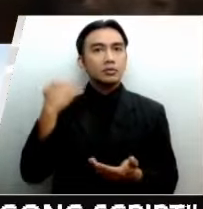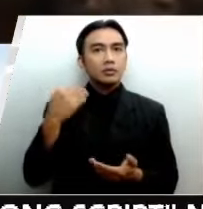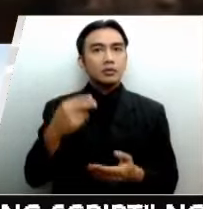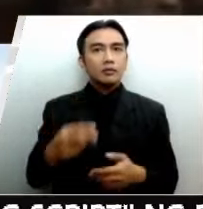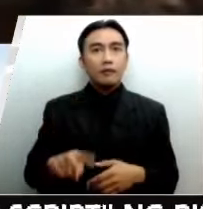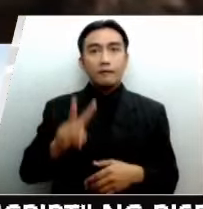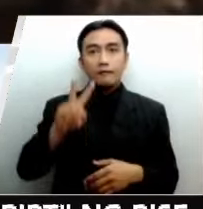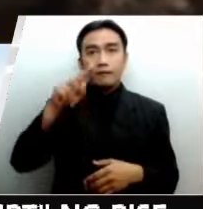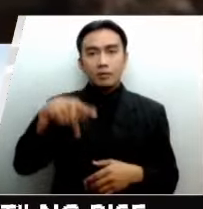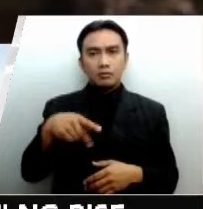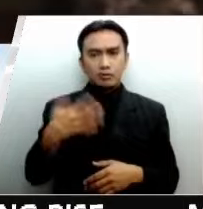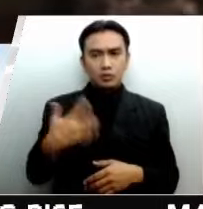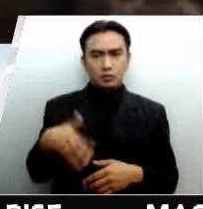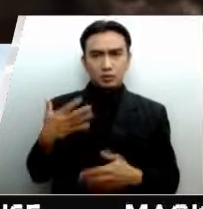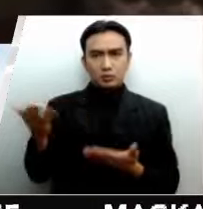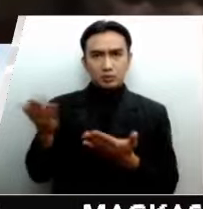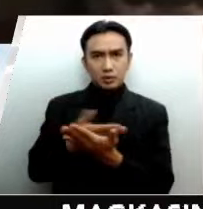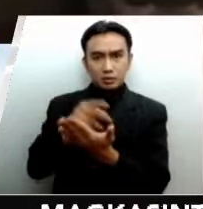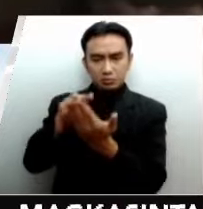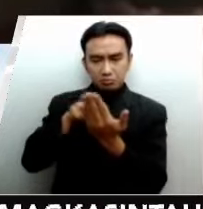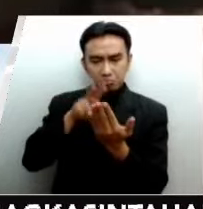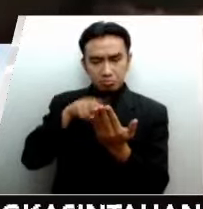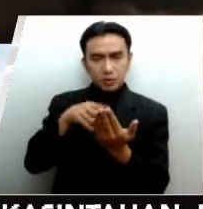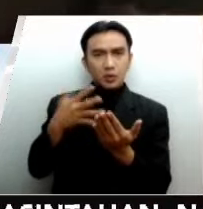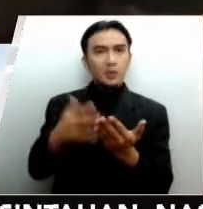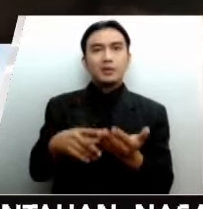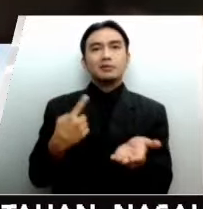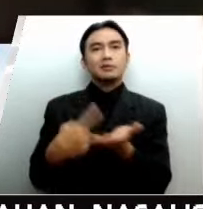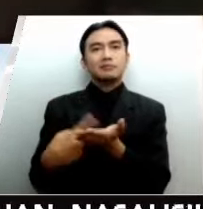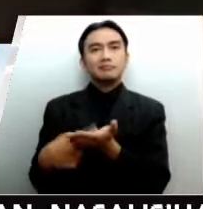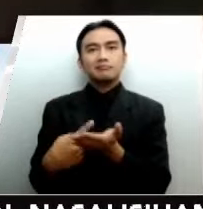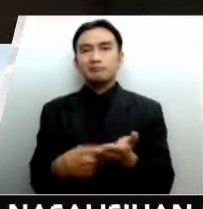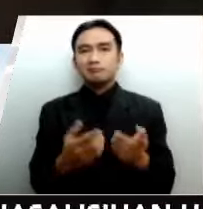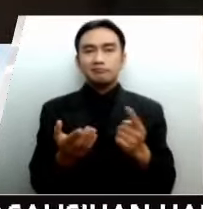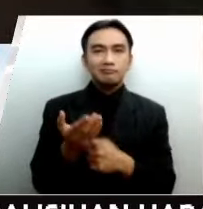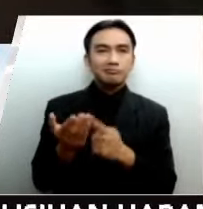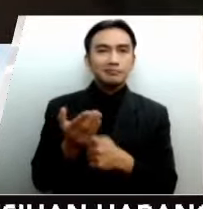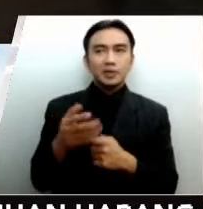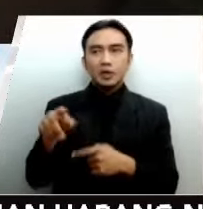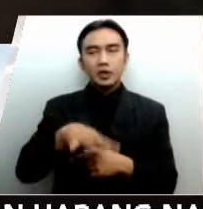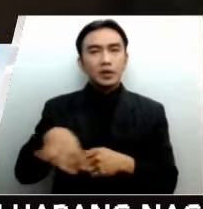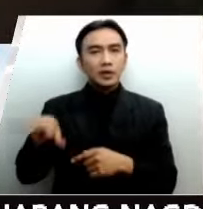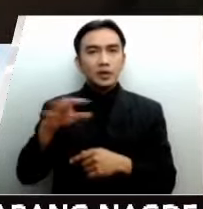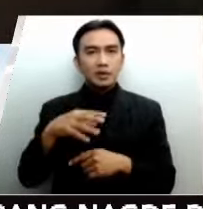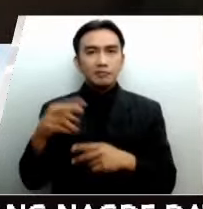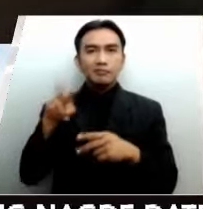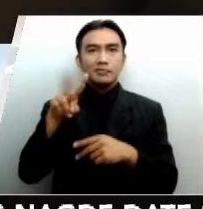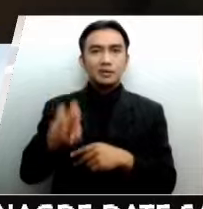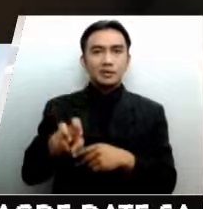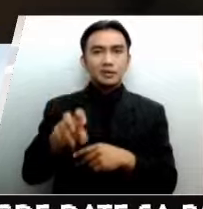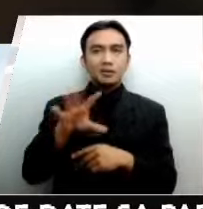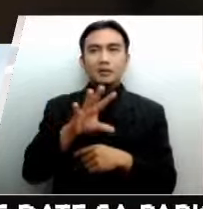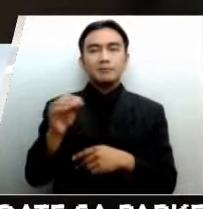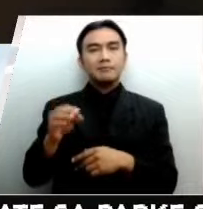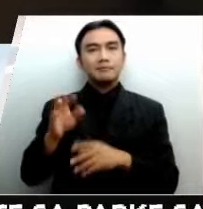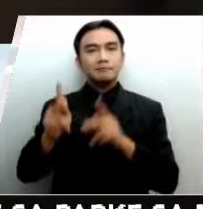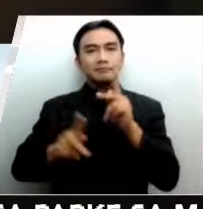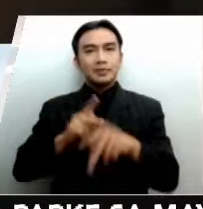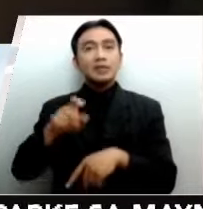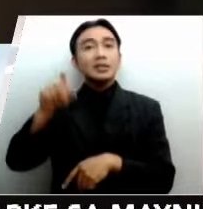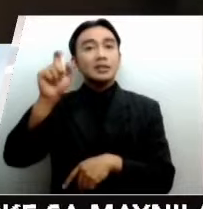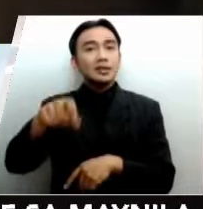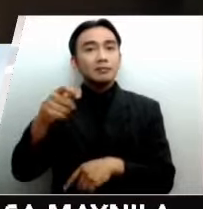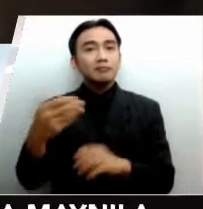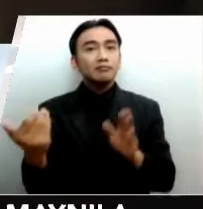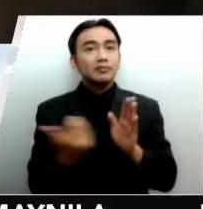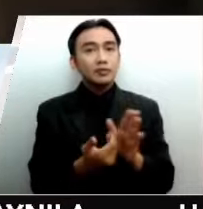ito. Wala na itong debate sa testigo at mga tao na nakapalikod sa kanya. Mag-file kayo ng kasong murder